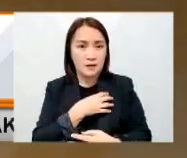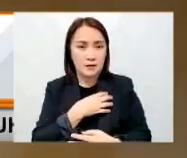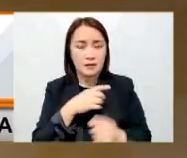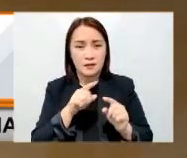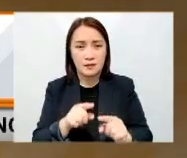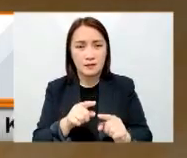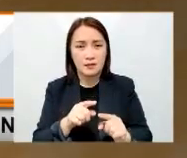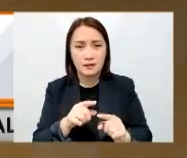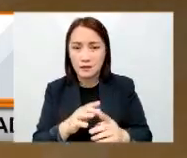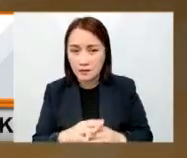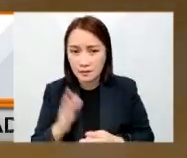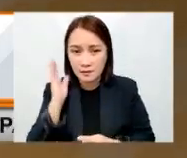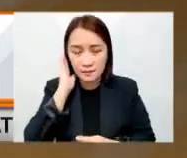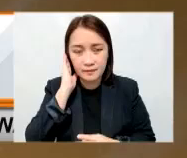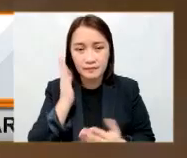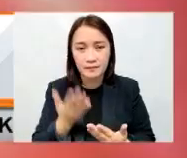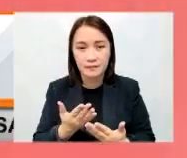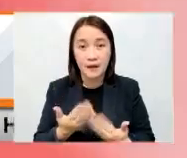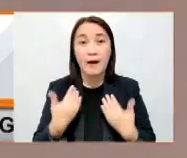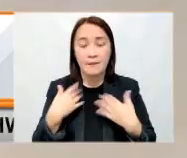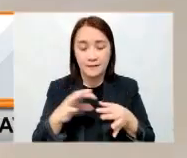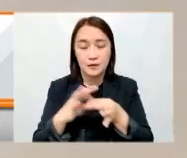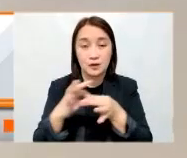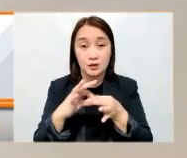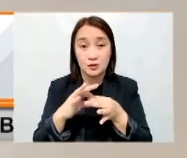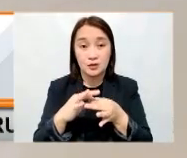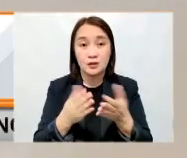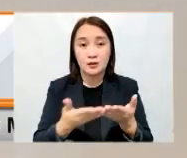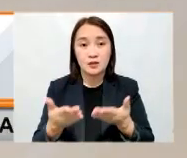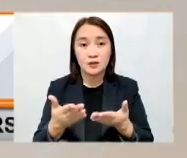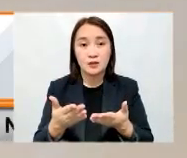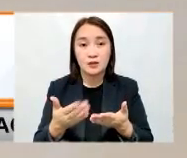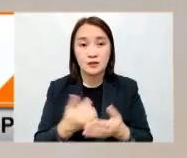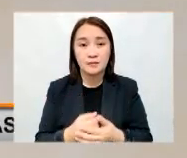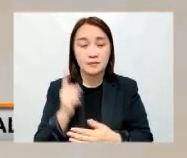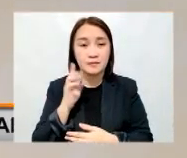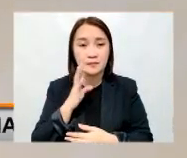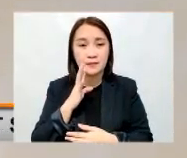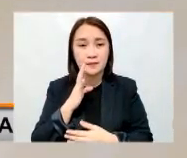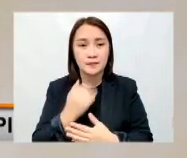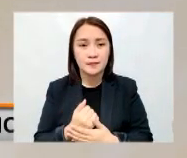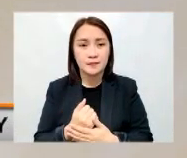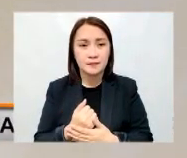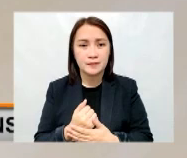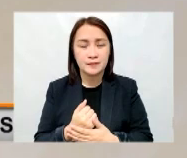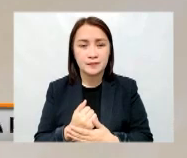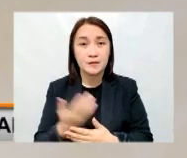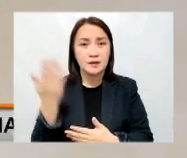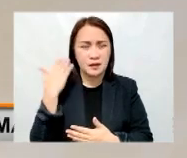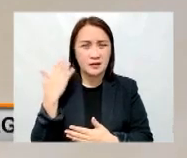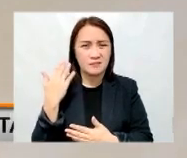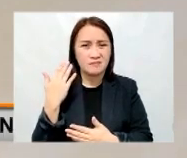Mudhasan dahil may koneksyon siya sa mga ito. Dating MNLF, dating MILF, hindi mo